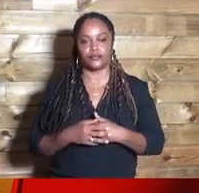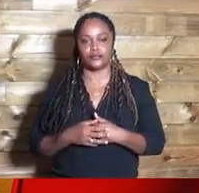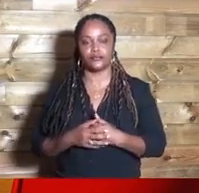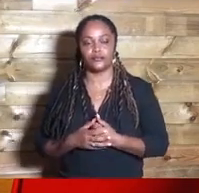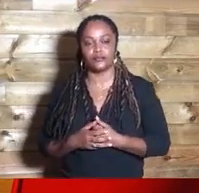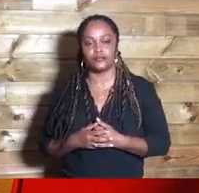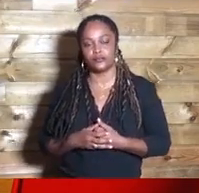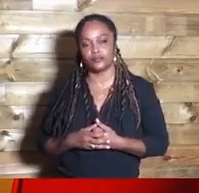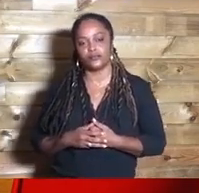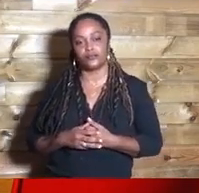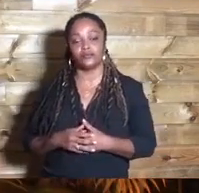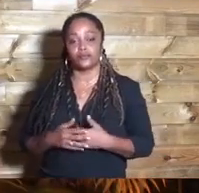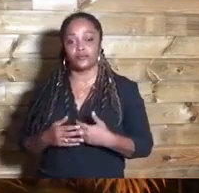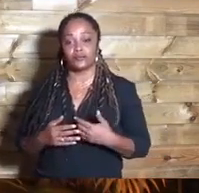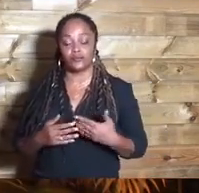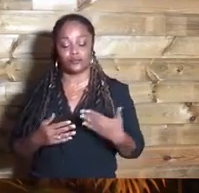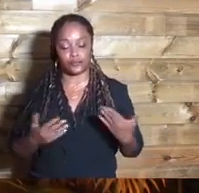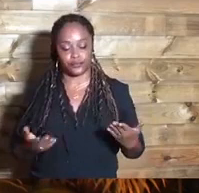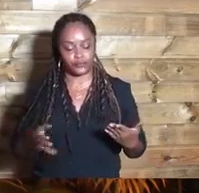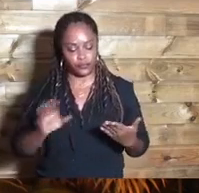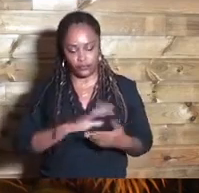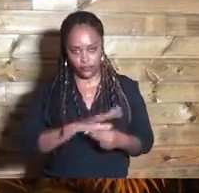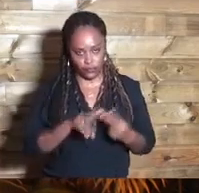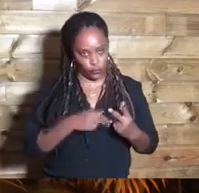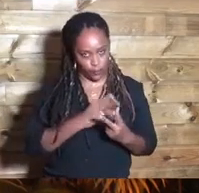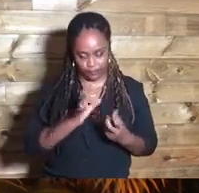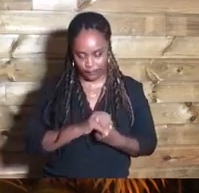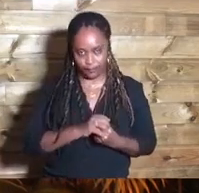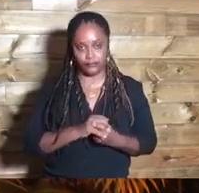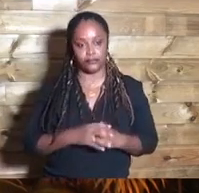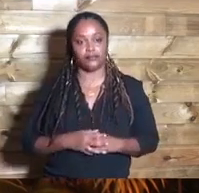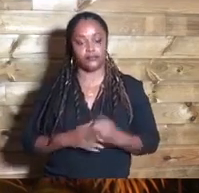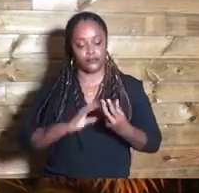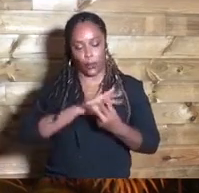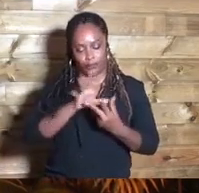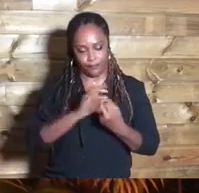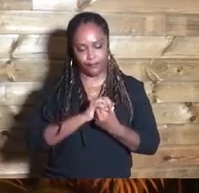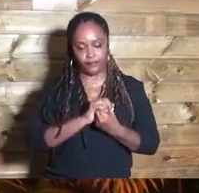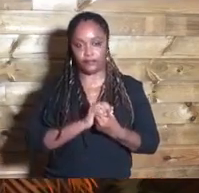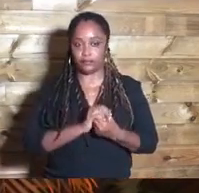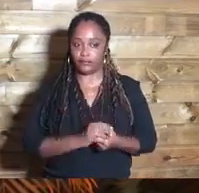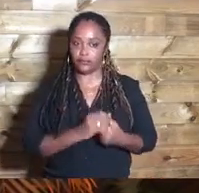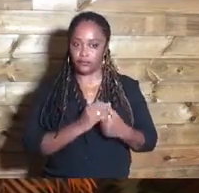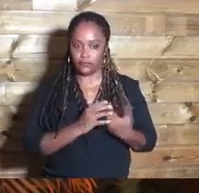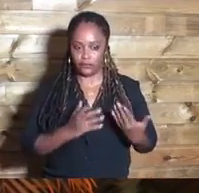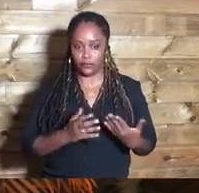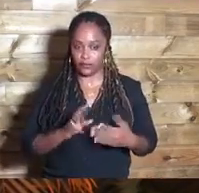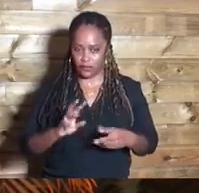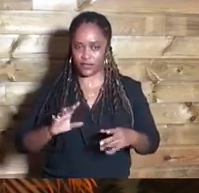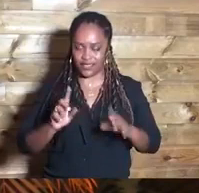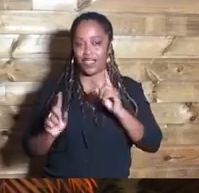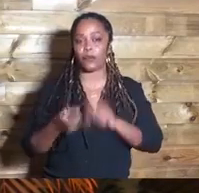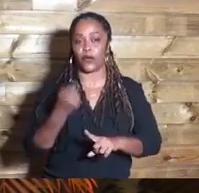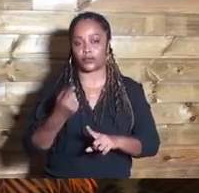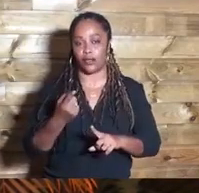main et l'appropriation. Alors, voilà, l'implication des femmes, excusez-moi. Ça, c'est à souligner, car ces jeunes